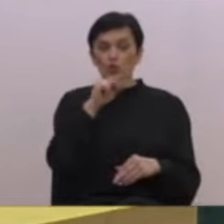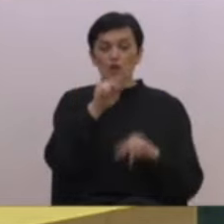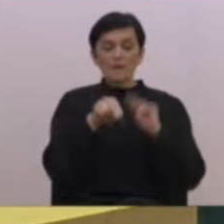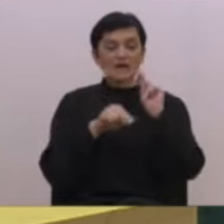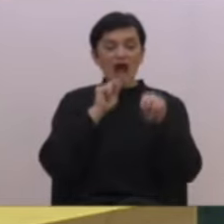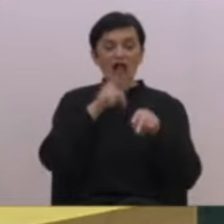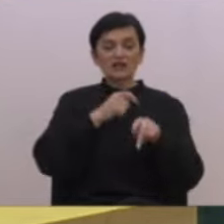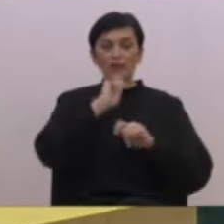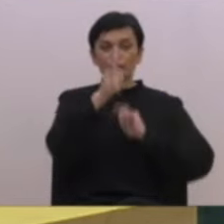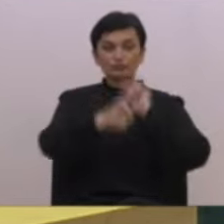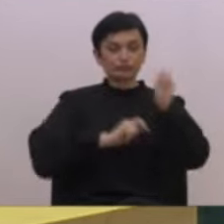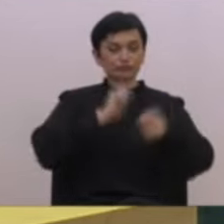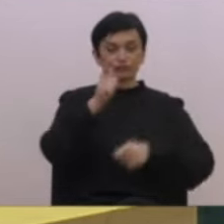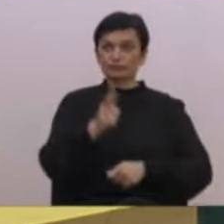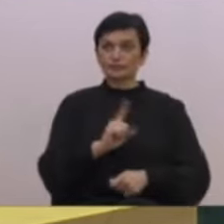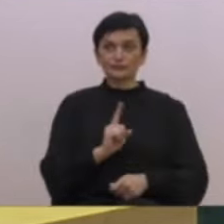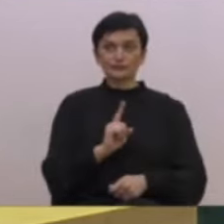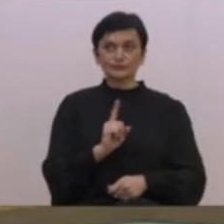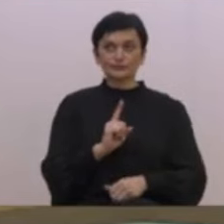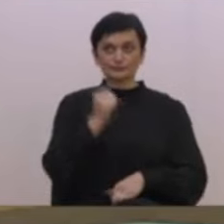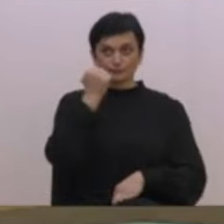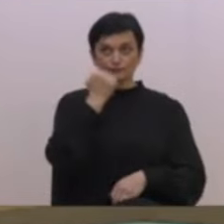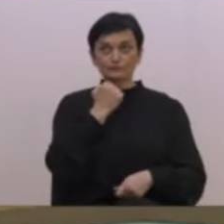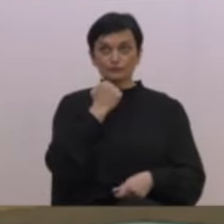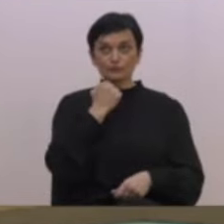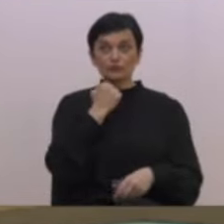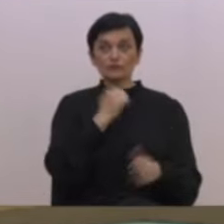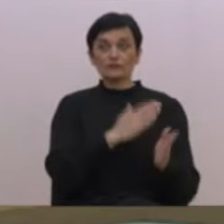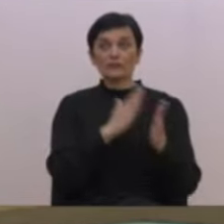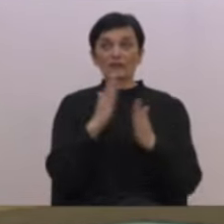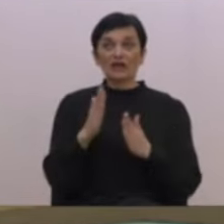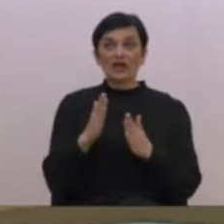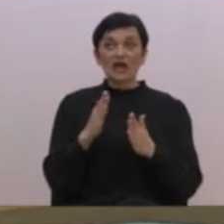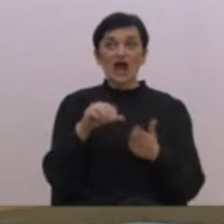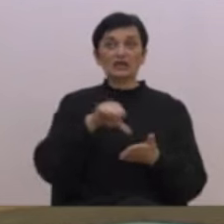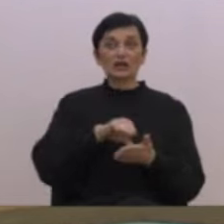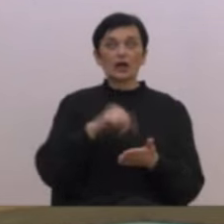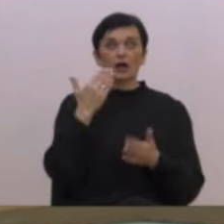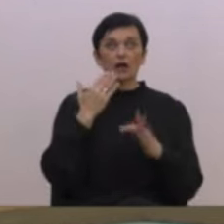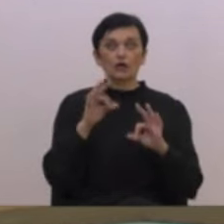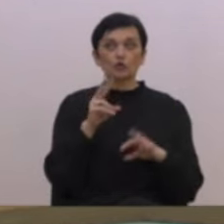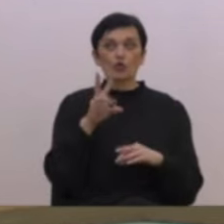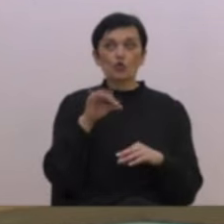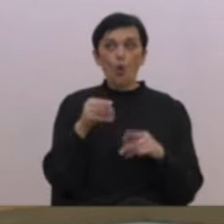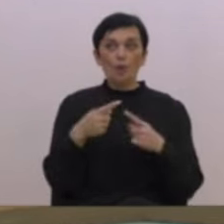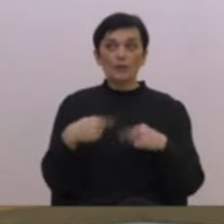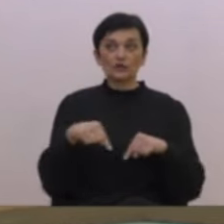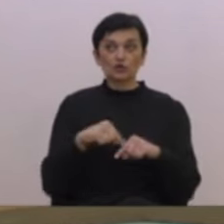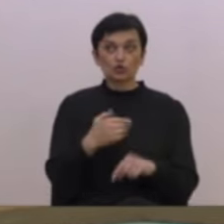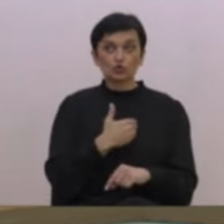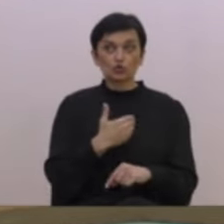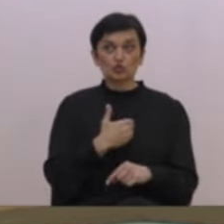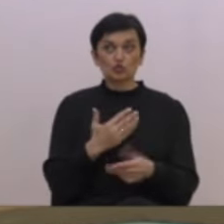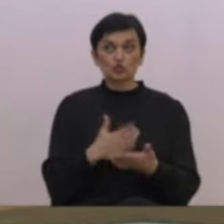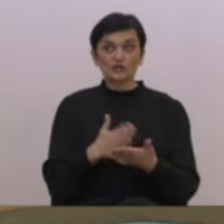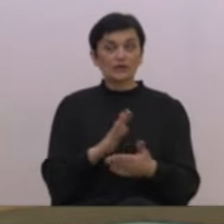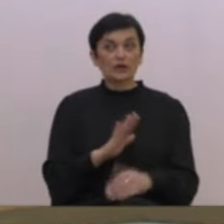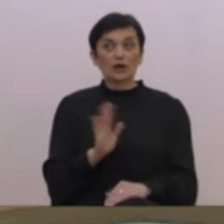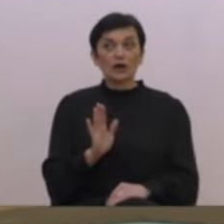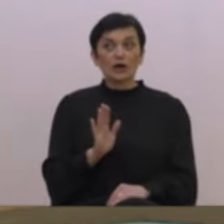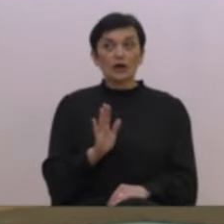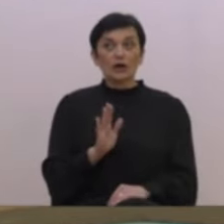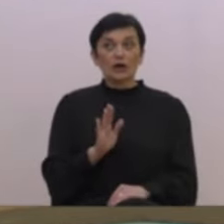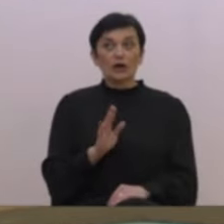არისროლოთ. კარგი, მადლობა. გადავდივართ გამოსვლებზე. კომიტეტებიდან თუ არის სურვილი? არ